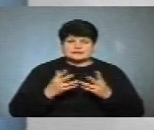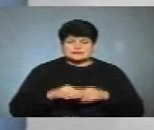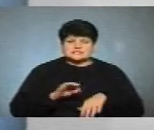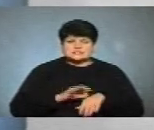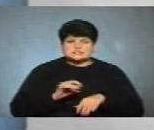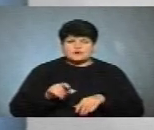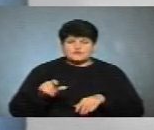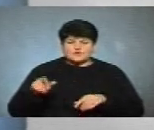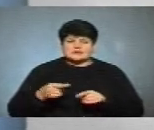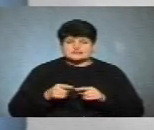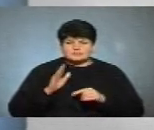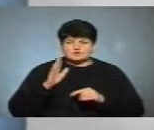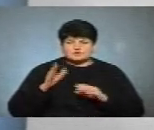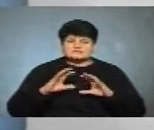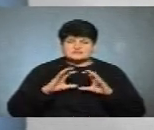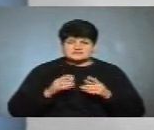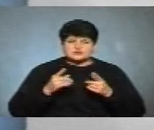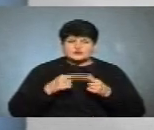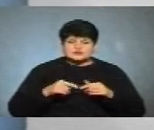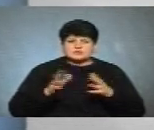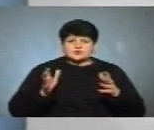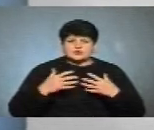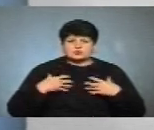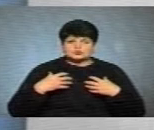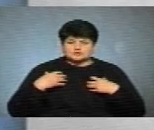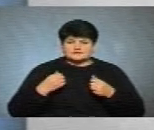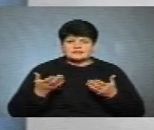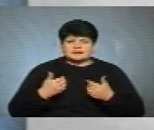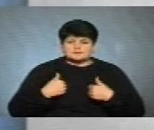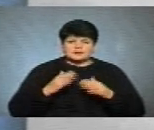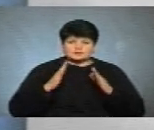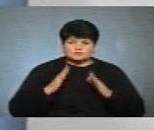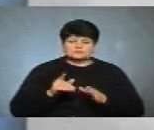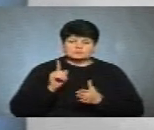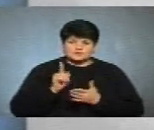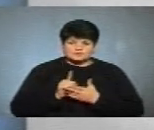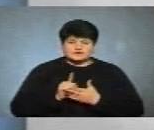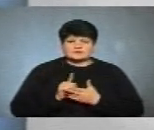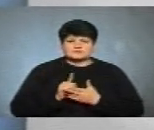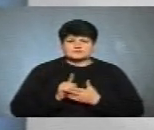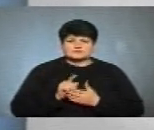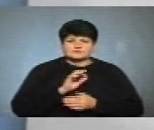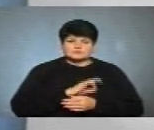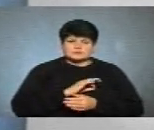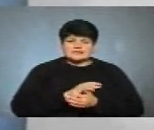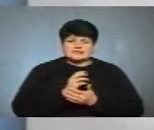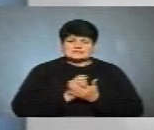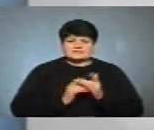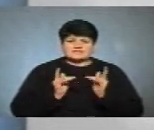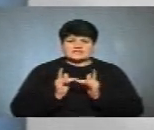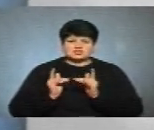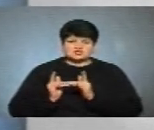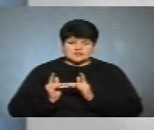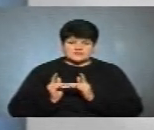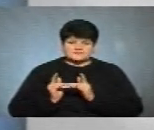яких це прогноз Всесвітньої організації здоров'я, де ми повинні будемо застосовувати резервні ліжка. І